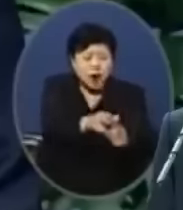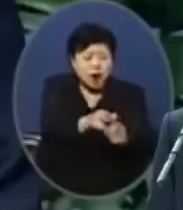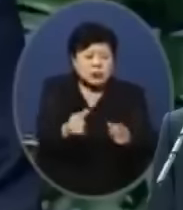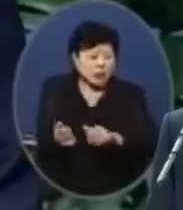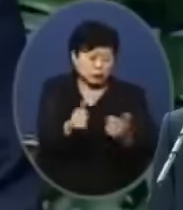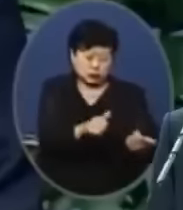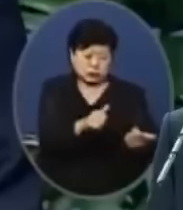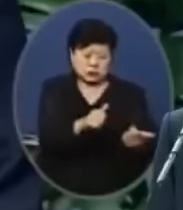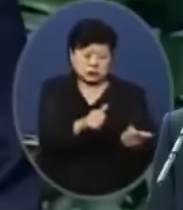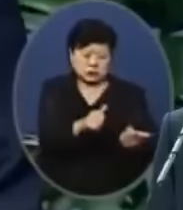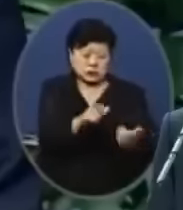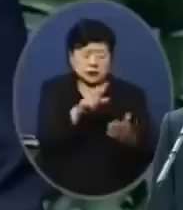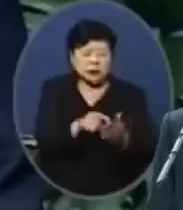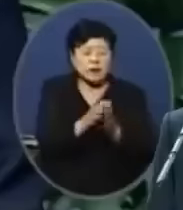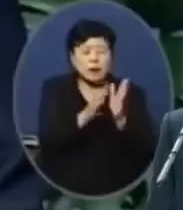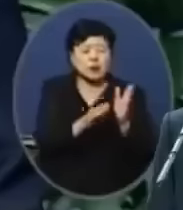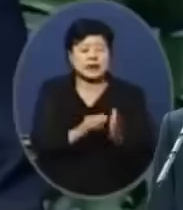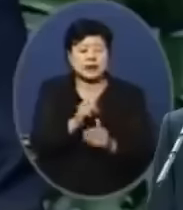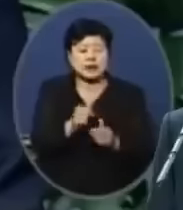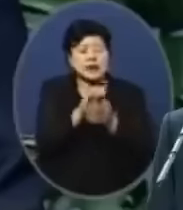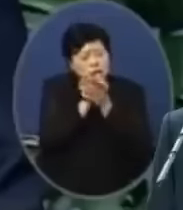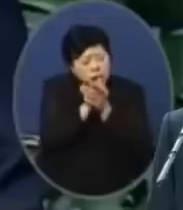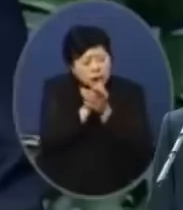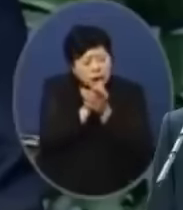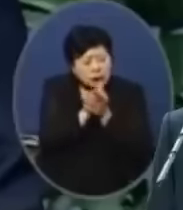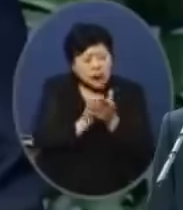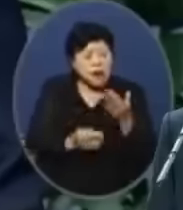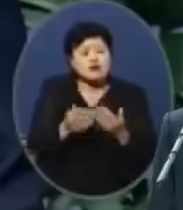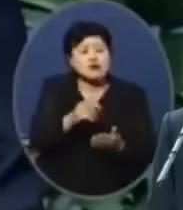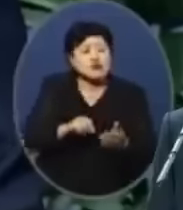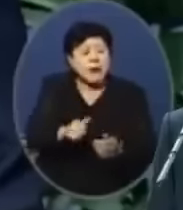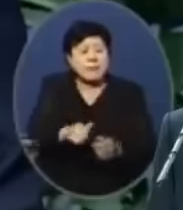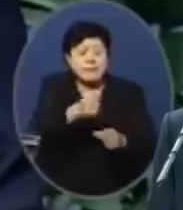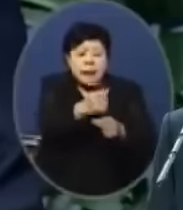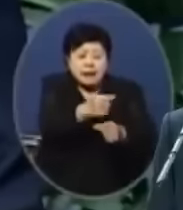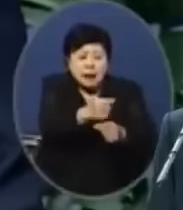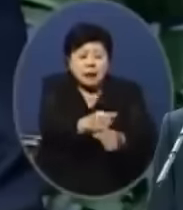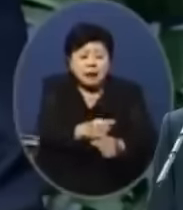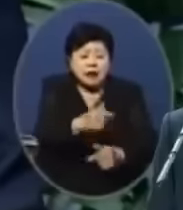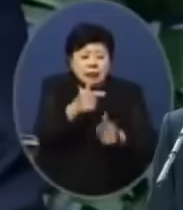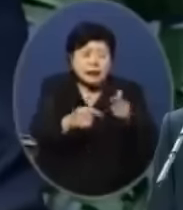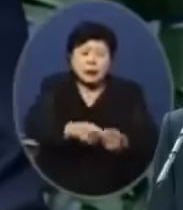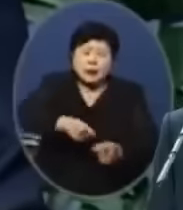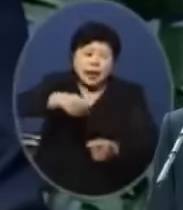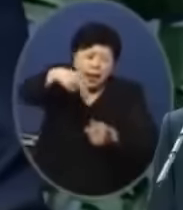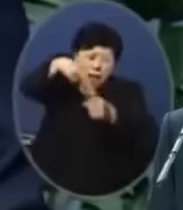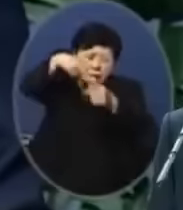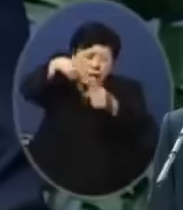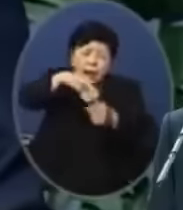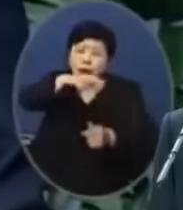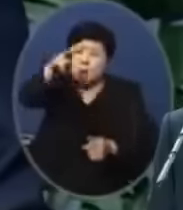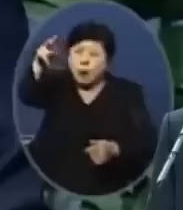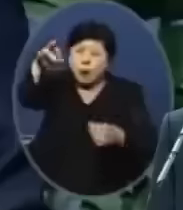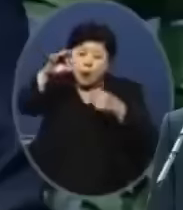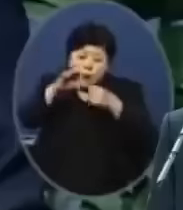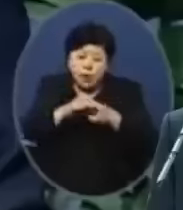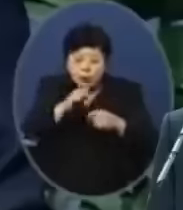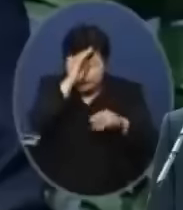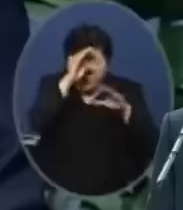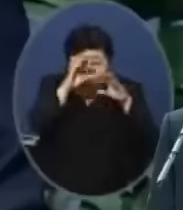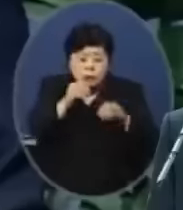사람이 죽었습니다. 그때 모세가 하나님께 기도하니 불뱀을 만들어서 장대에 매달아라. 바라보는 자마다